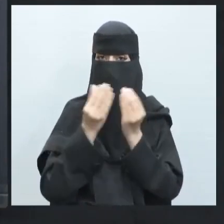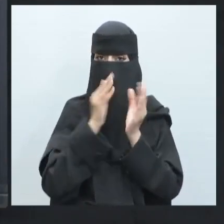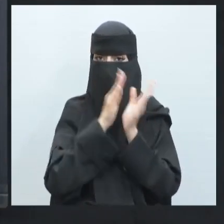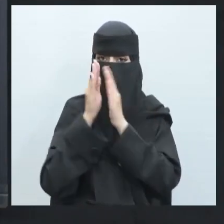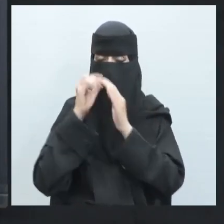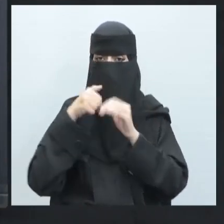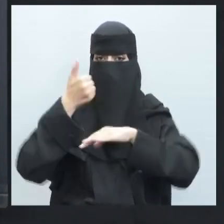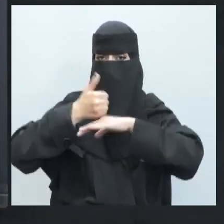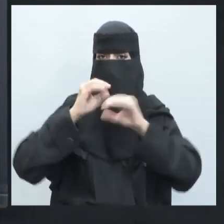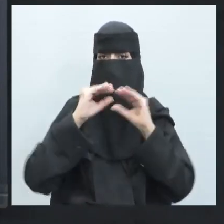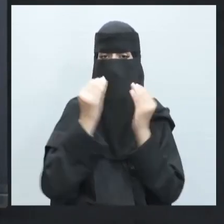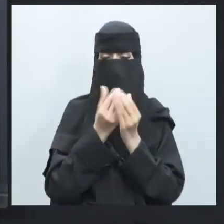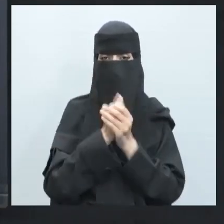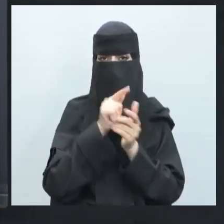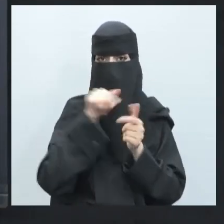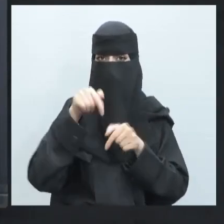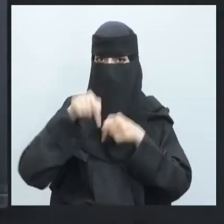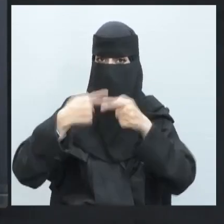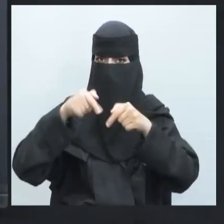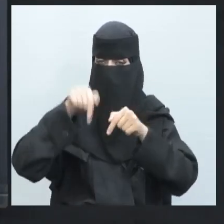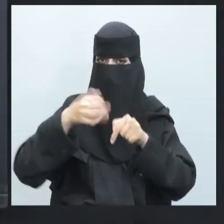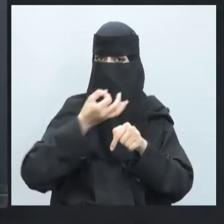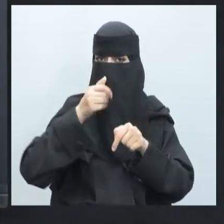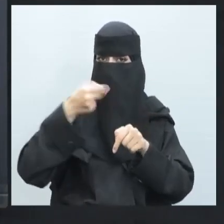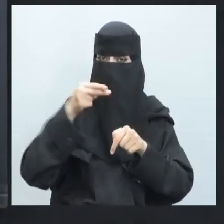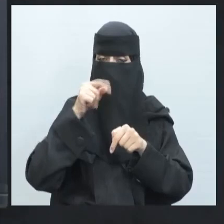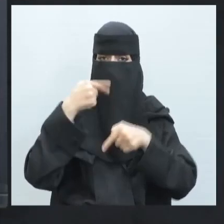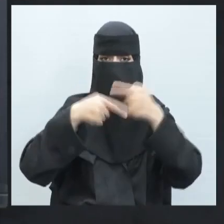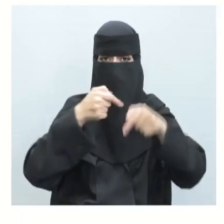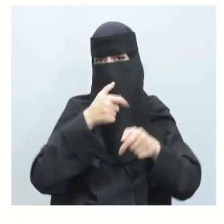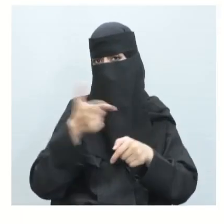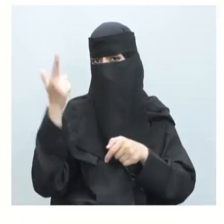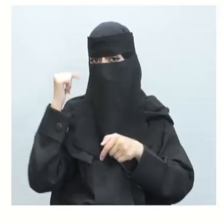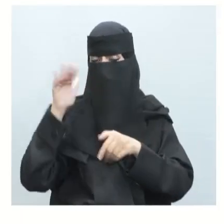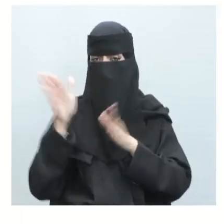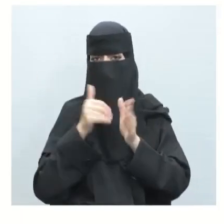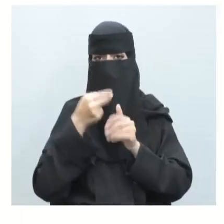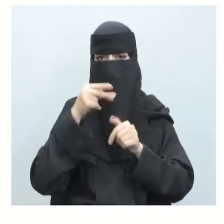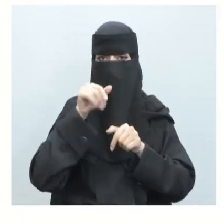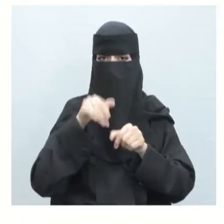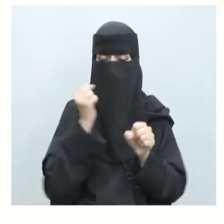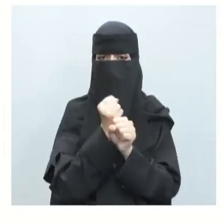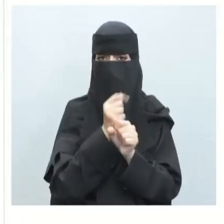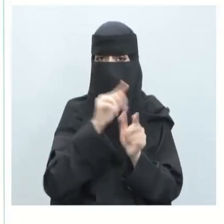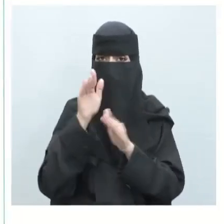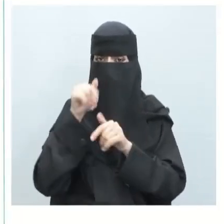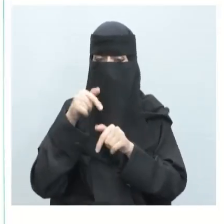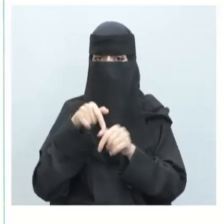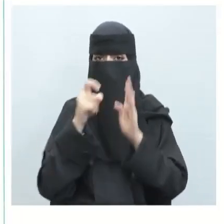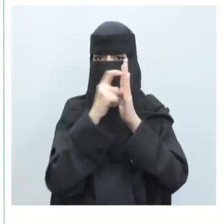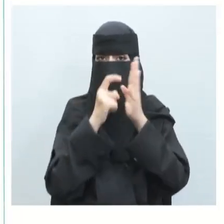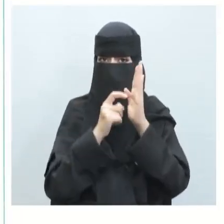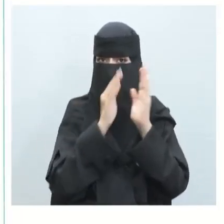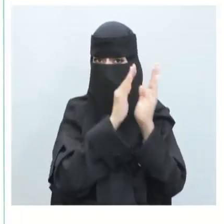مقرر مبادئ الاداره اليوم سيكون حديثنا ايضا استكمالا لما ذكرناه سابقا في وظيفه التنظيم